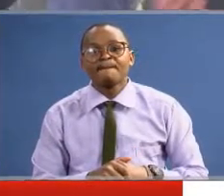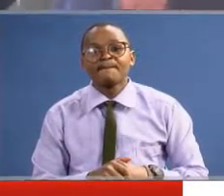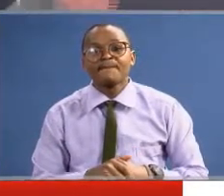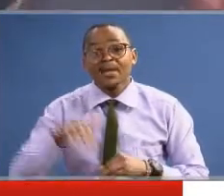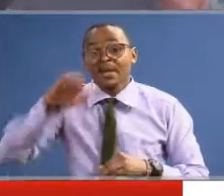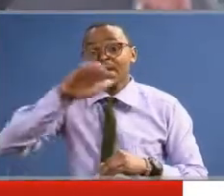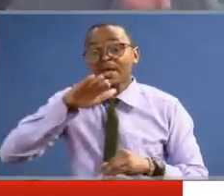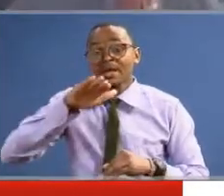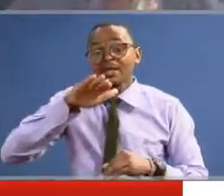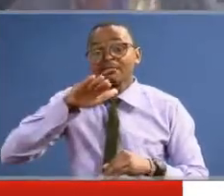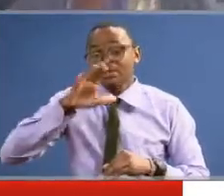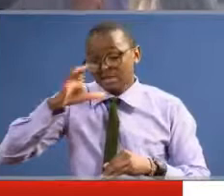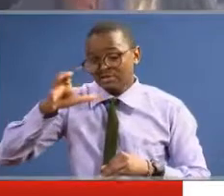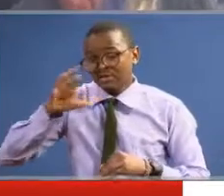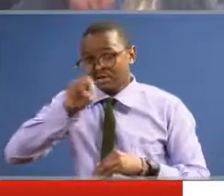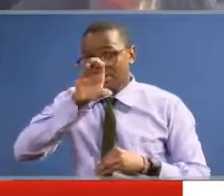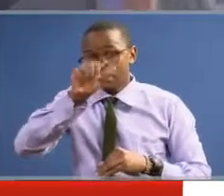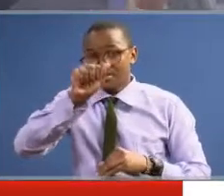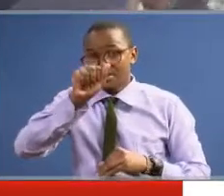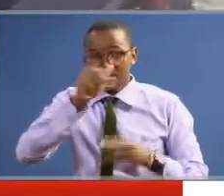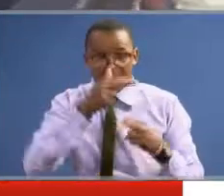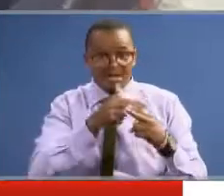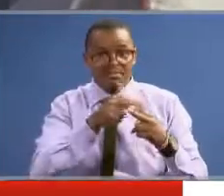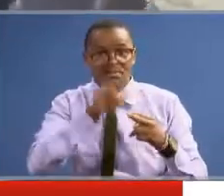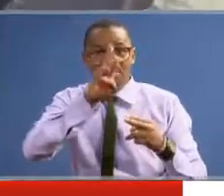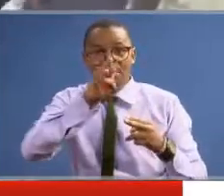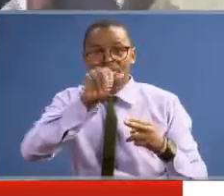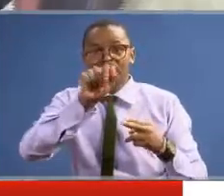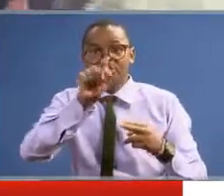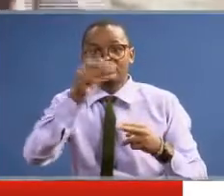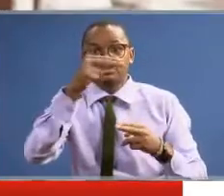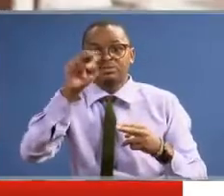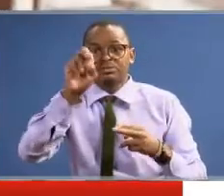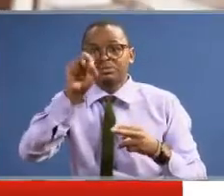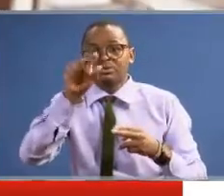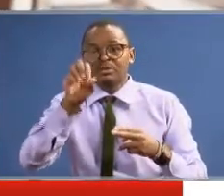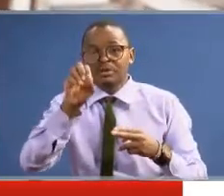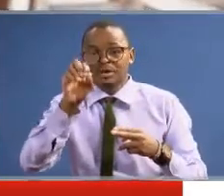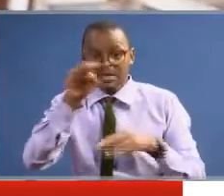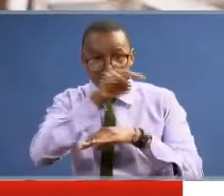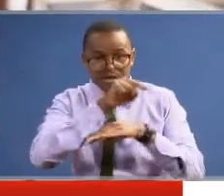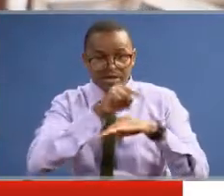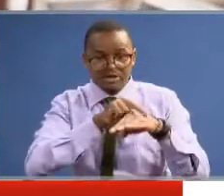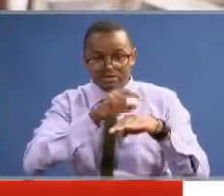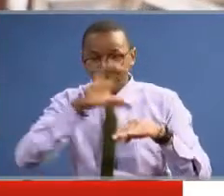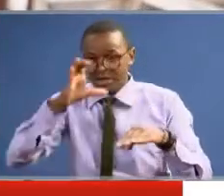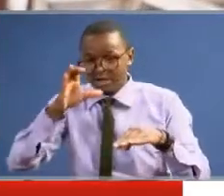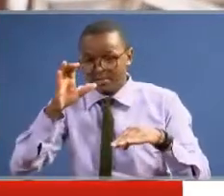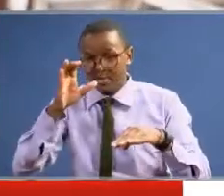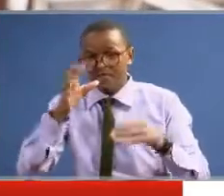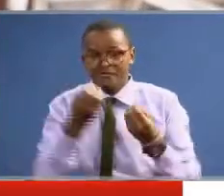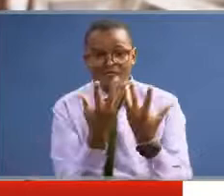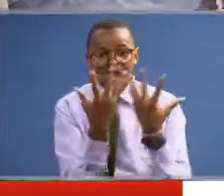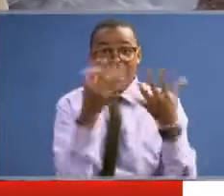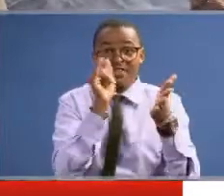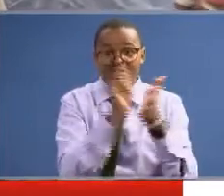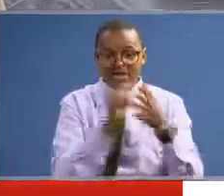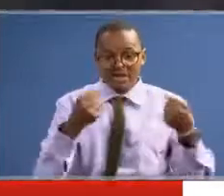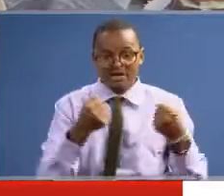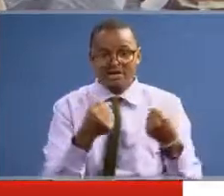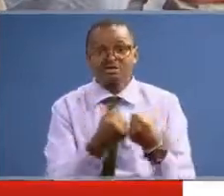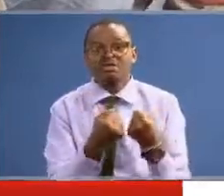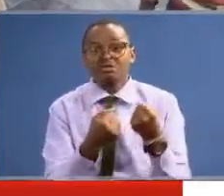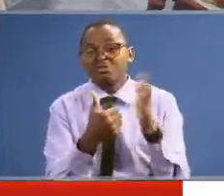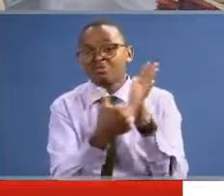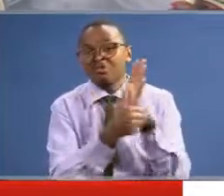According to the area member of County Assembly, Naftalin Madenge, the county and the national government should address the issue of ghost market fires that have caused misery